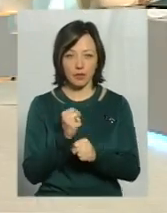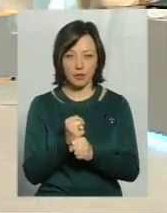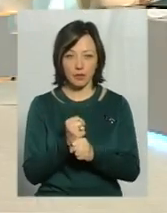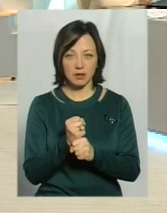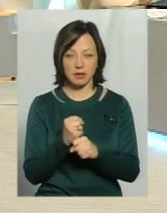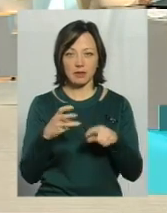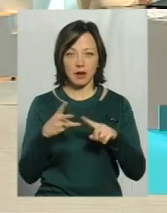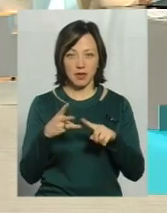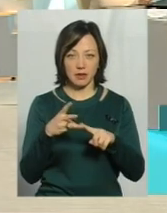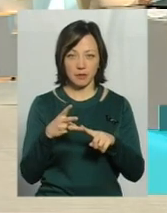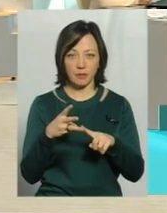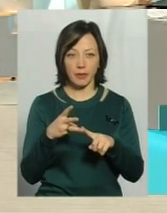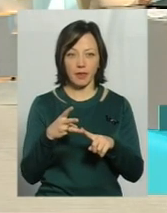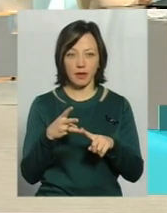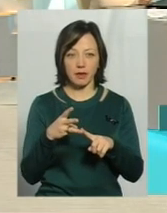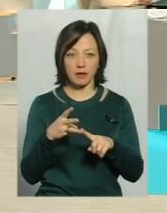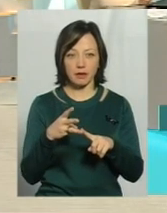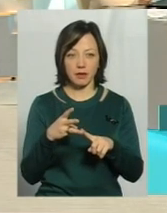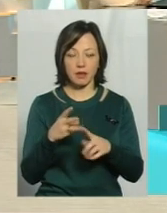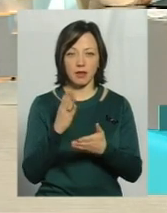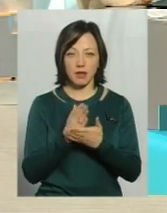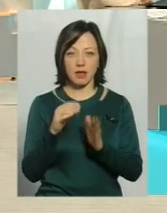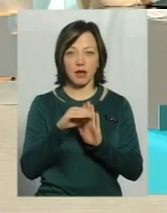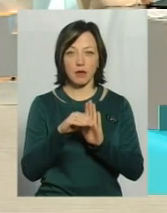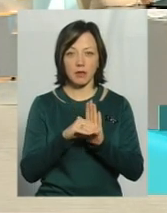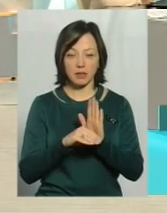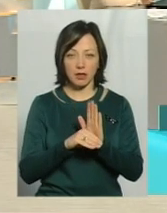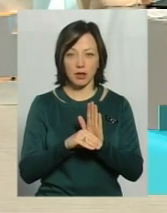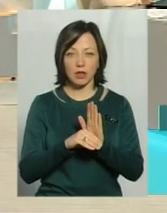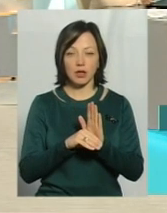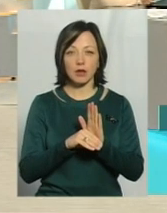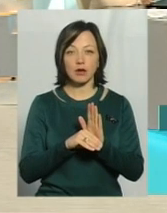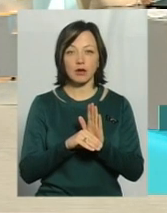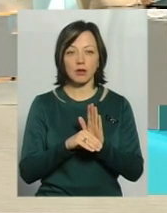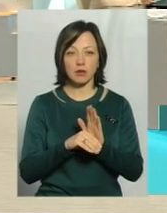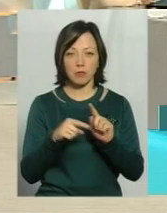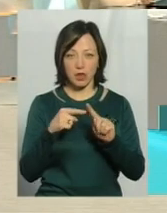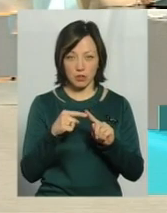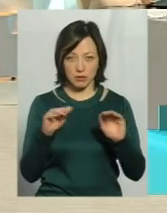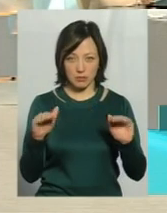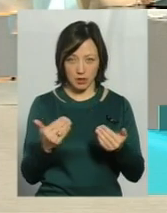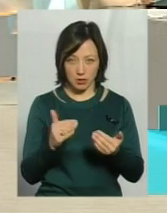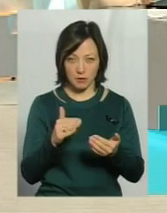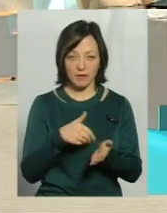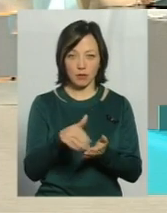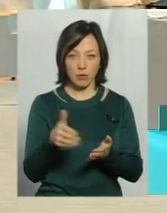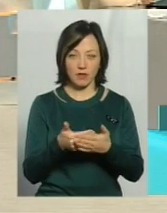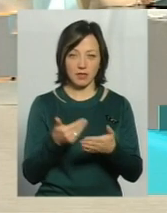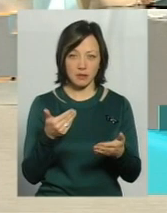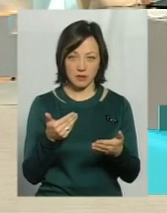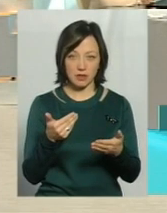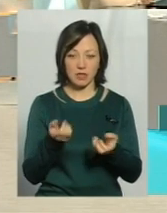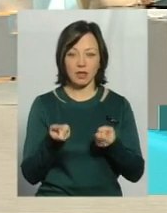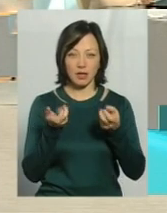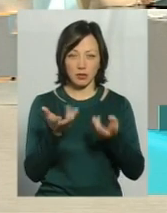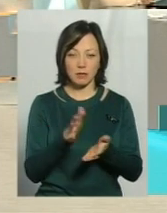але я пам'ятаю, є така, значить, драбинка. От, другим, першим зменшити, відмовитись від